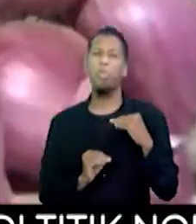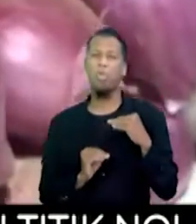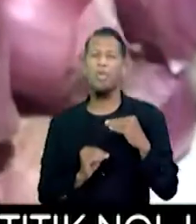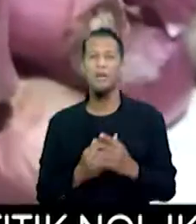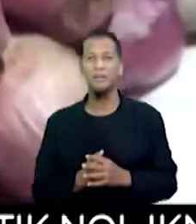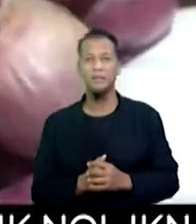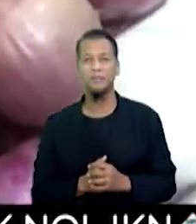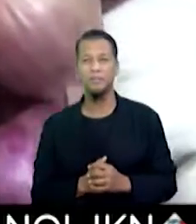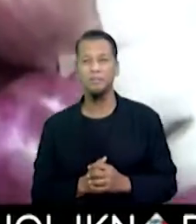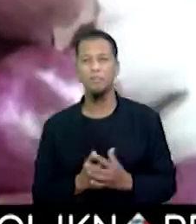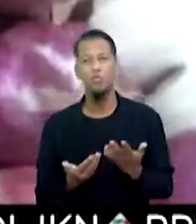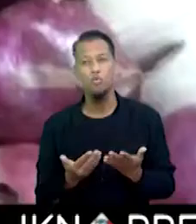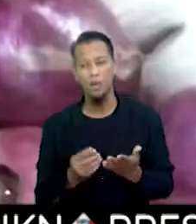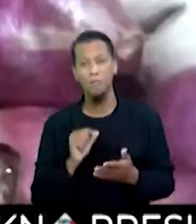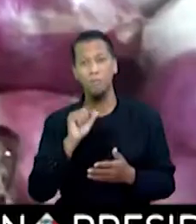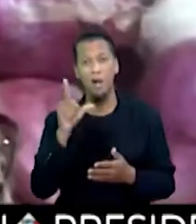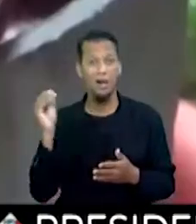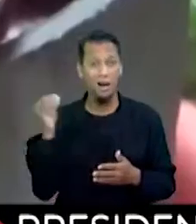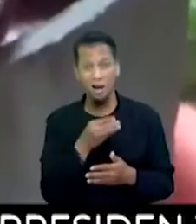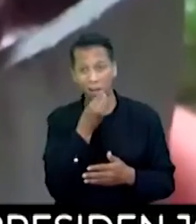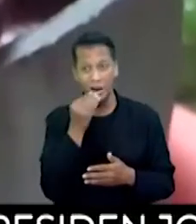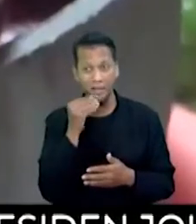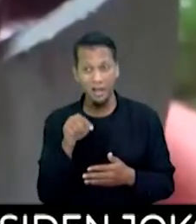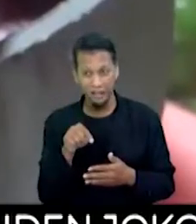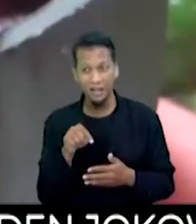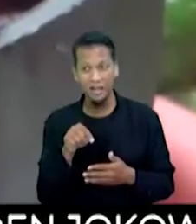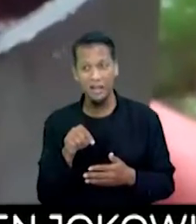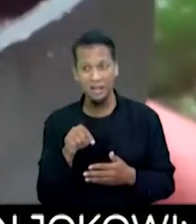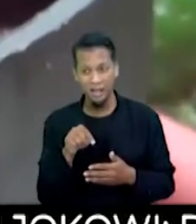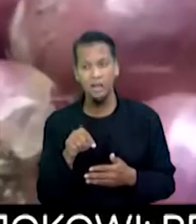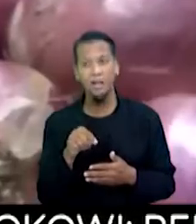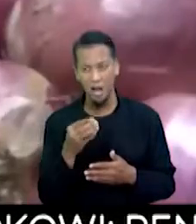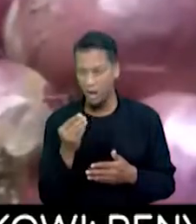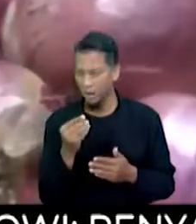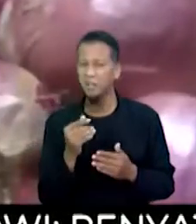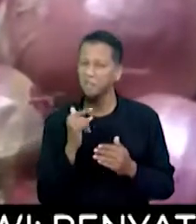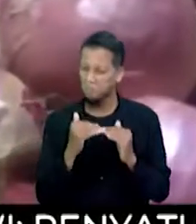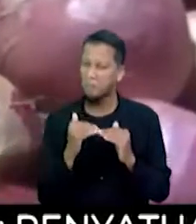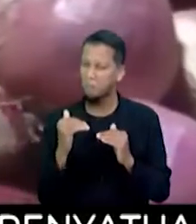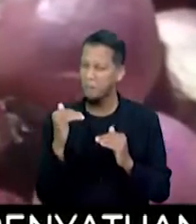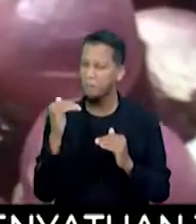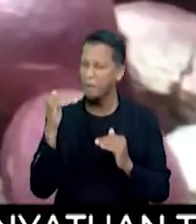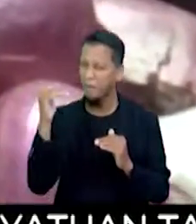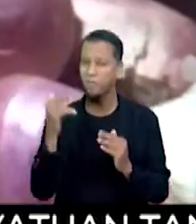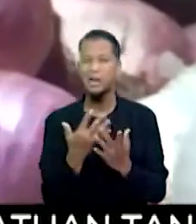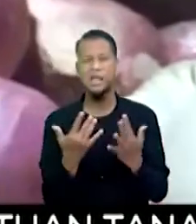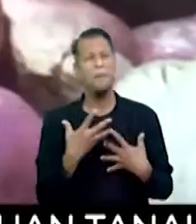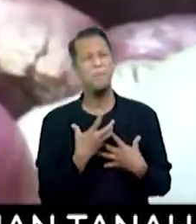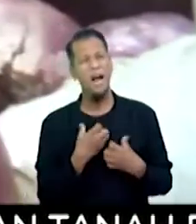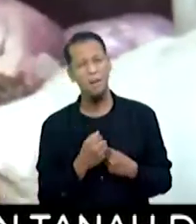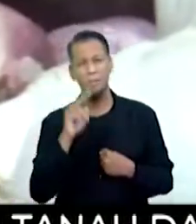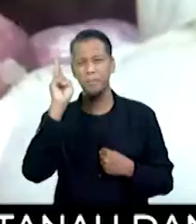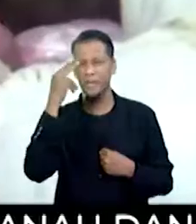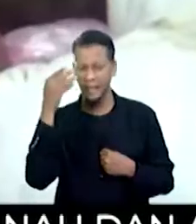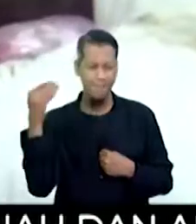diperkirakan masih akan terjadi hingga sepekan terakhir jelang bulan suci Ramadan. Warga berharap pemerintah turun tangan mengatasi kenaikan